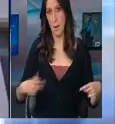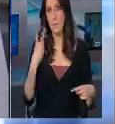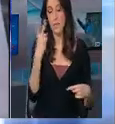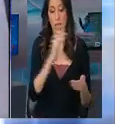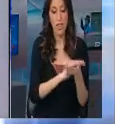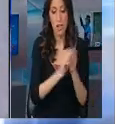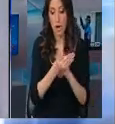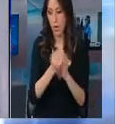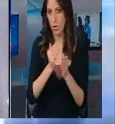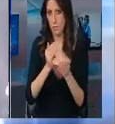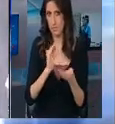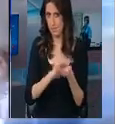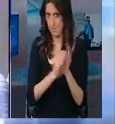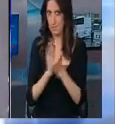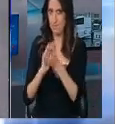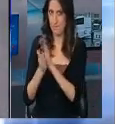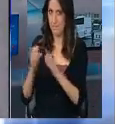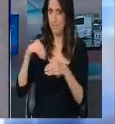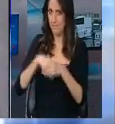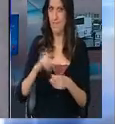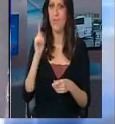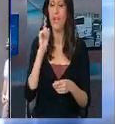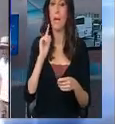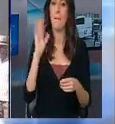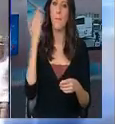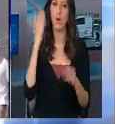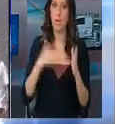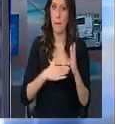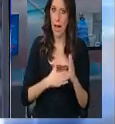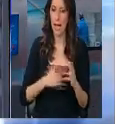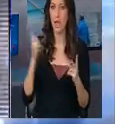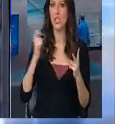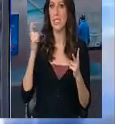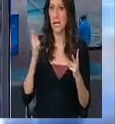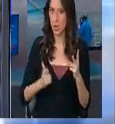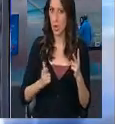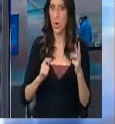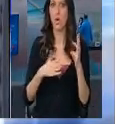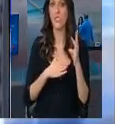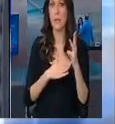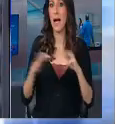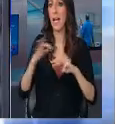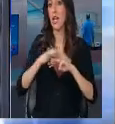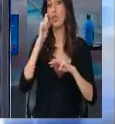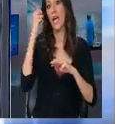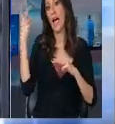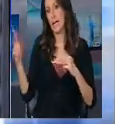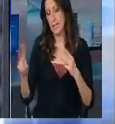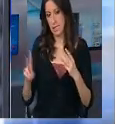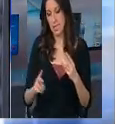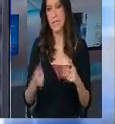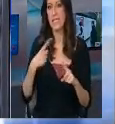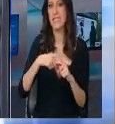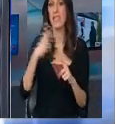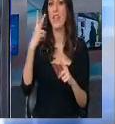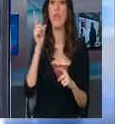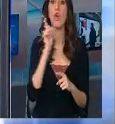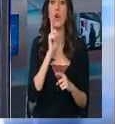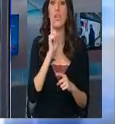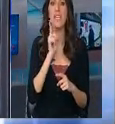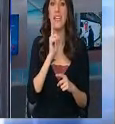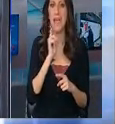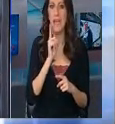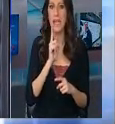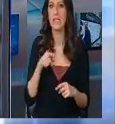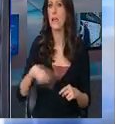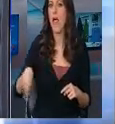συμμορίες συμμετείχαν μία πρώην υπάλληλος, μία συνταξιούχος, μία υπάλληλος του λογιστηρίου σε αργία, ο σύζυγός της και άλλες 2 γυναίκες, οι οποίες είχαν κρατήσει